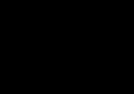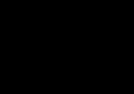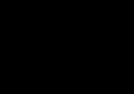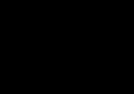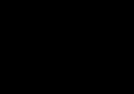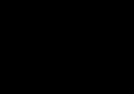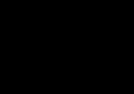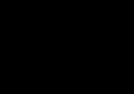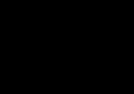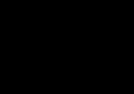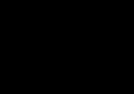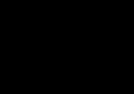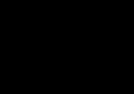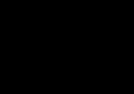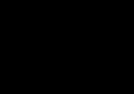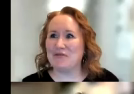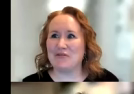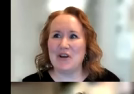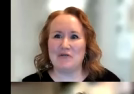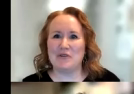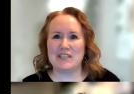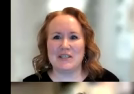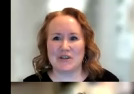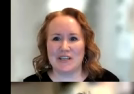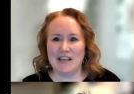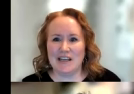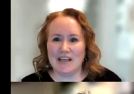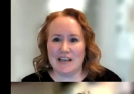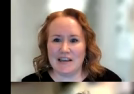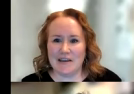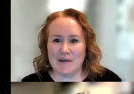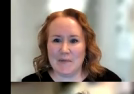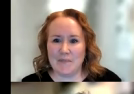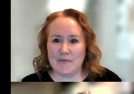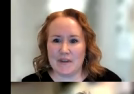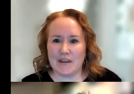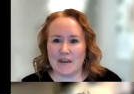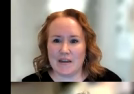Denne har sett allerede, for å si det sånn.